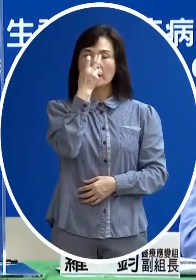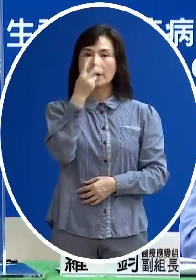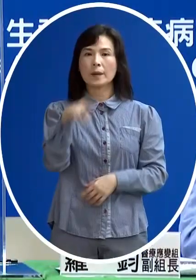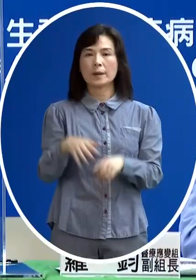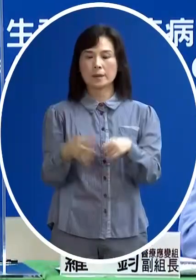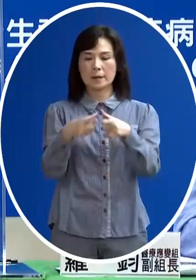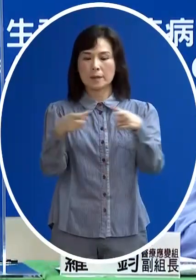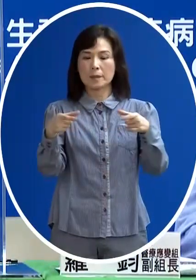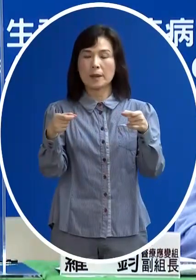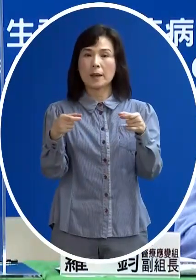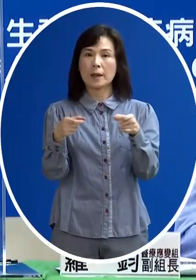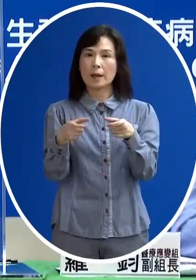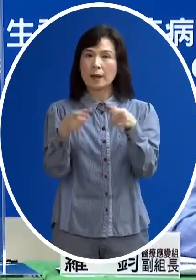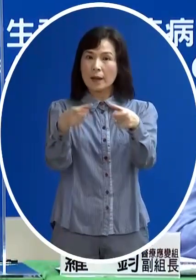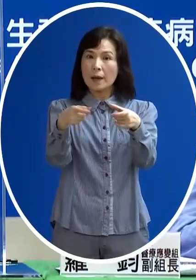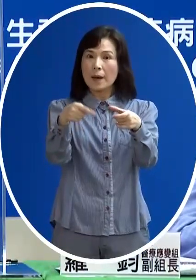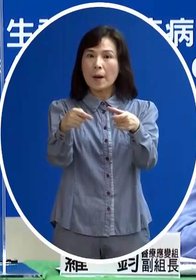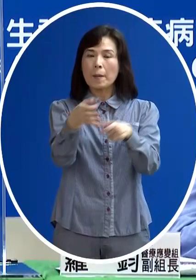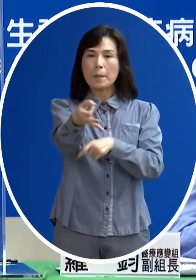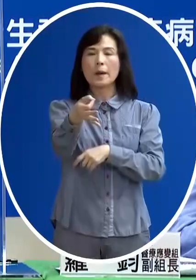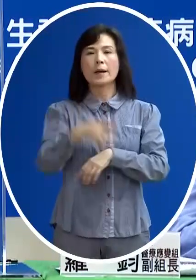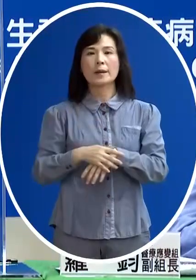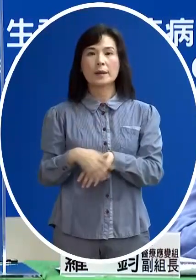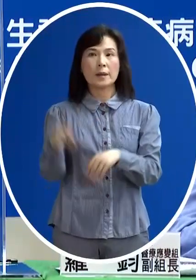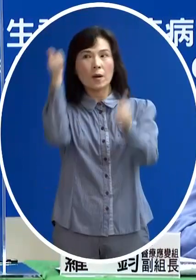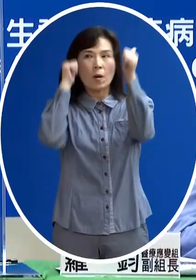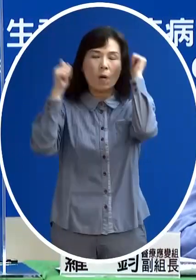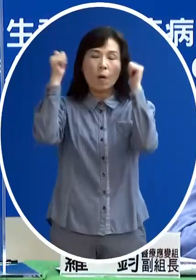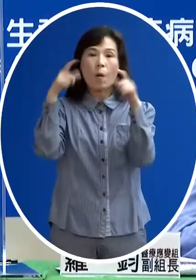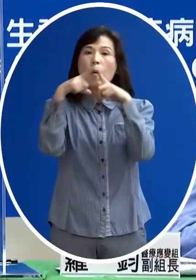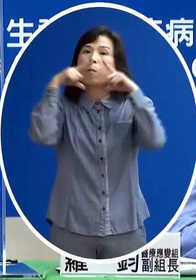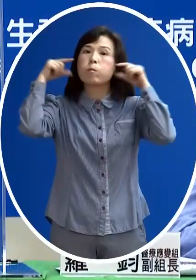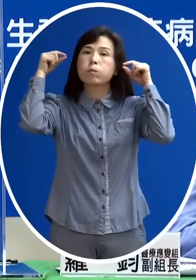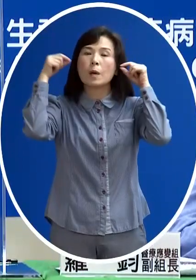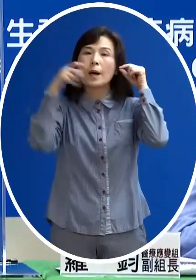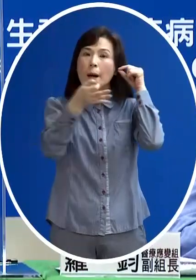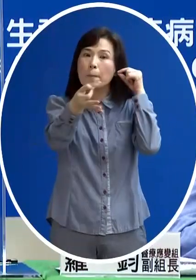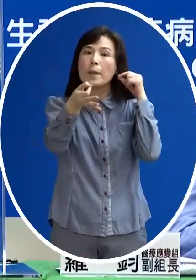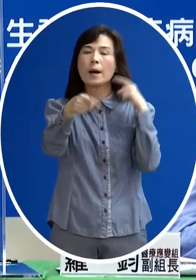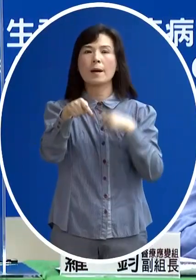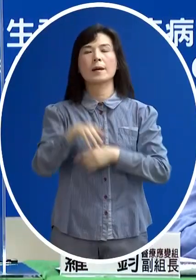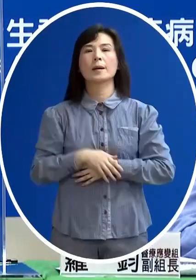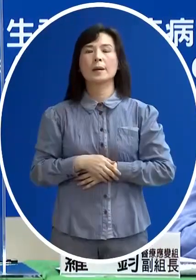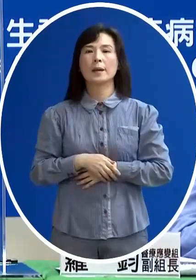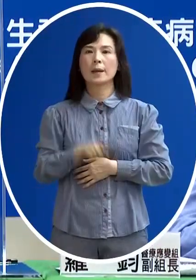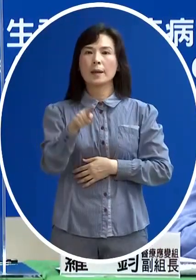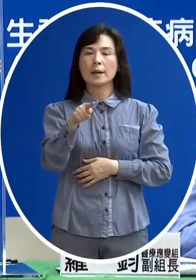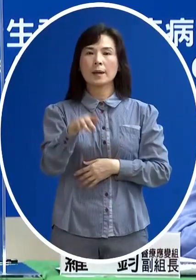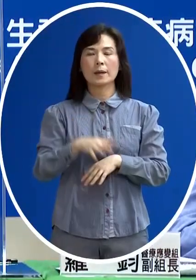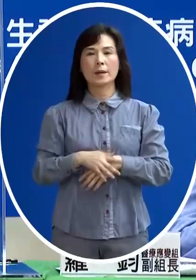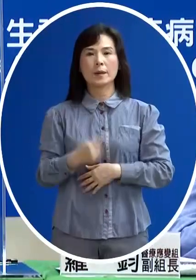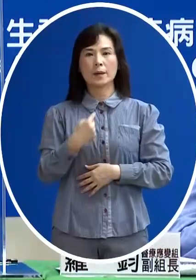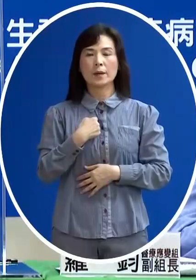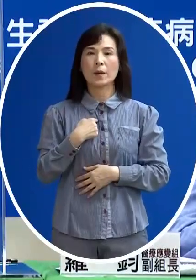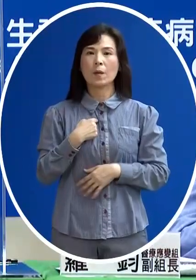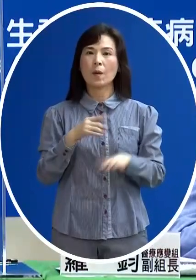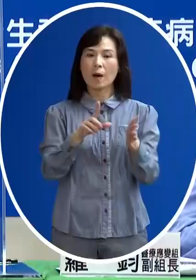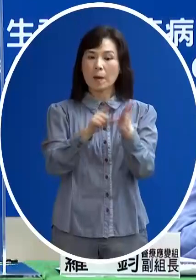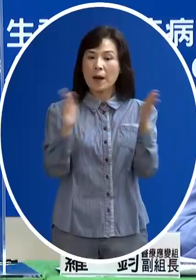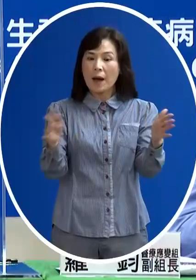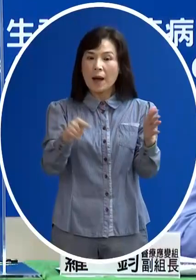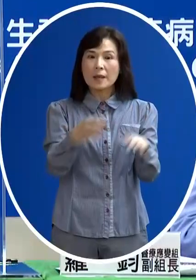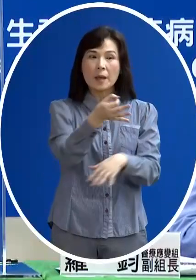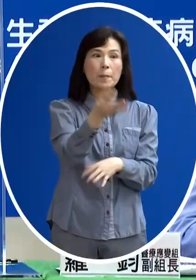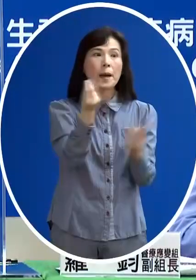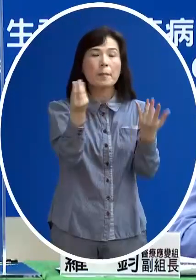制，请稍微用以前回忆以前那个口罩，口罩那时候有这个问题，说我这一轮没有买，我下一